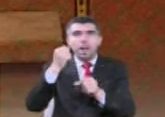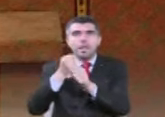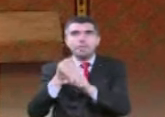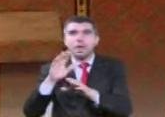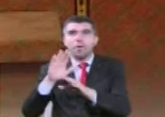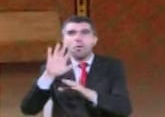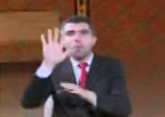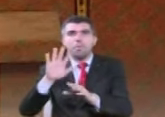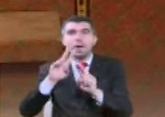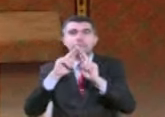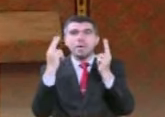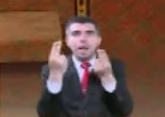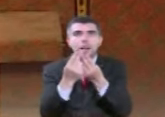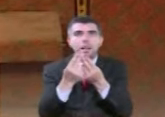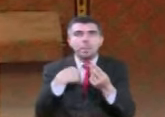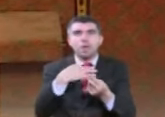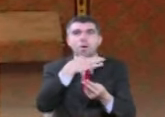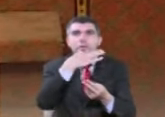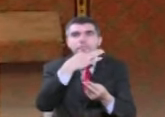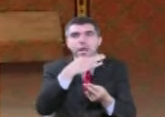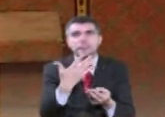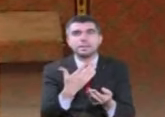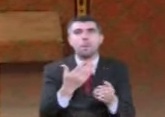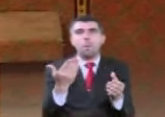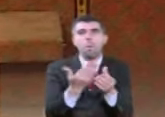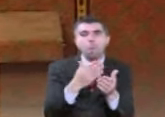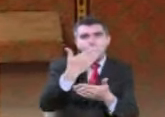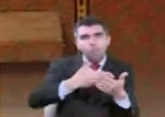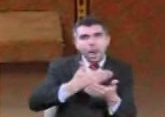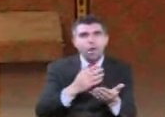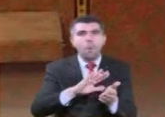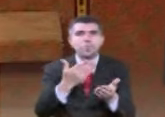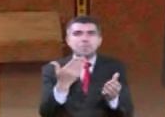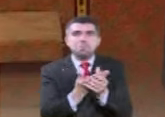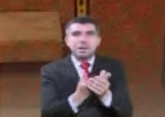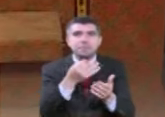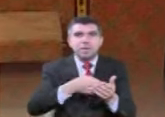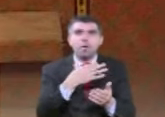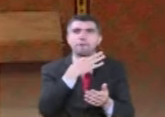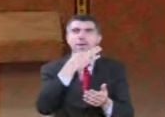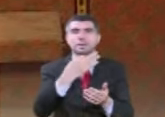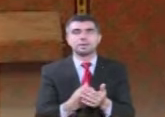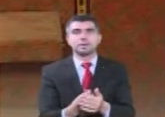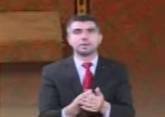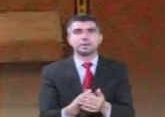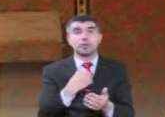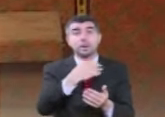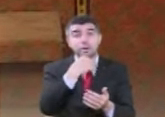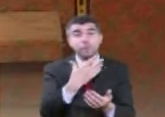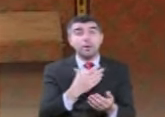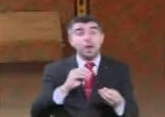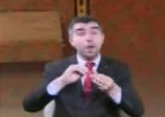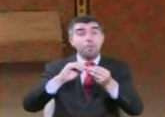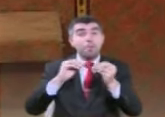هو مصداري يتم التساهل فيه من أجل أن نكون عند حسن ظنهم. لكن المشكل هو الخدمات ذات